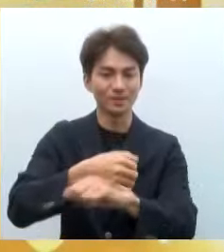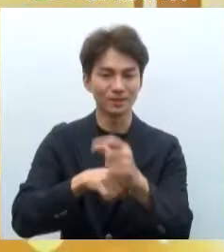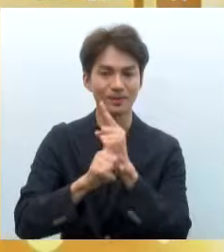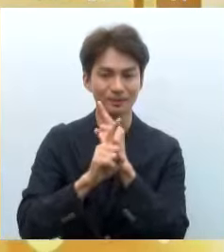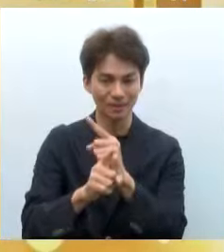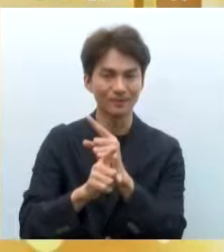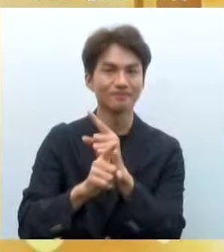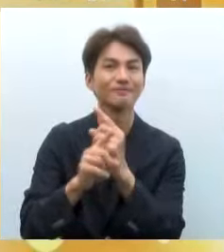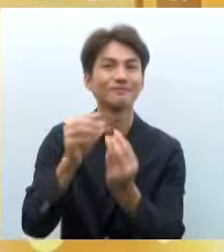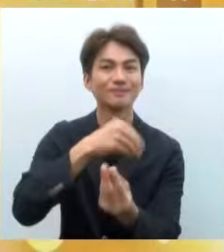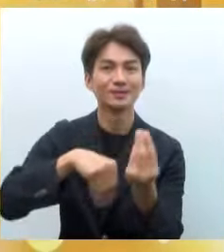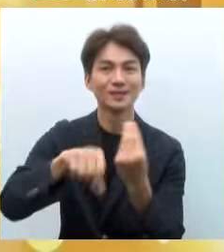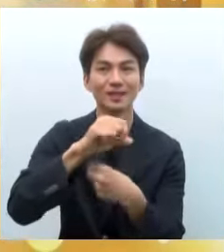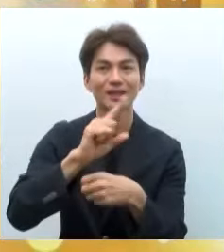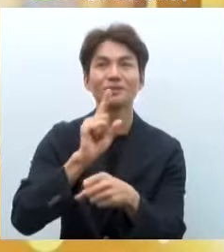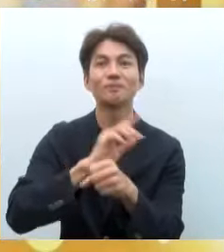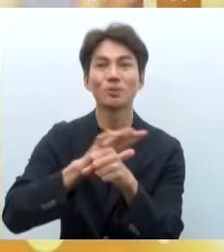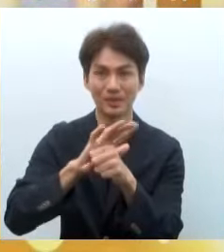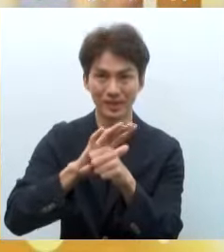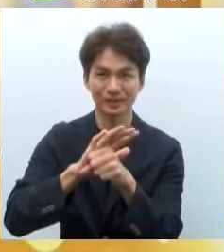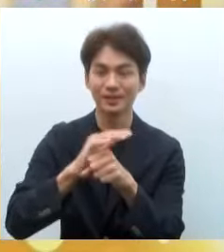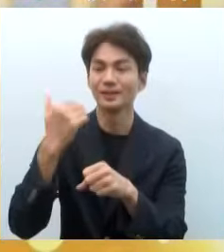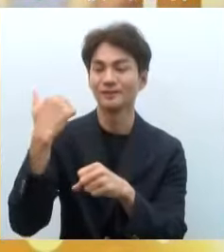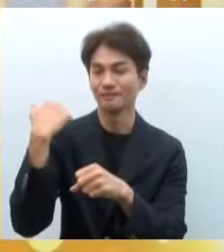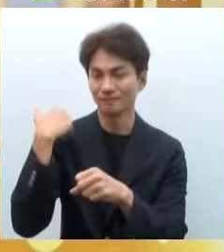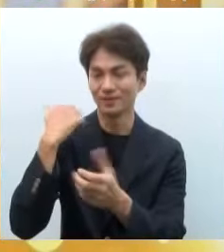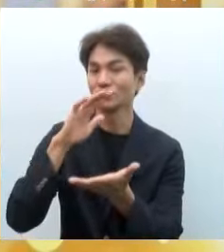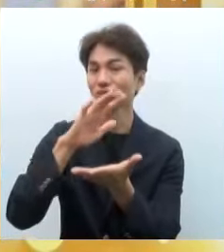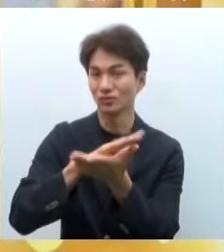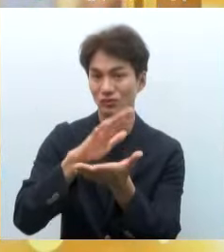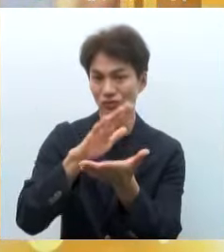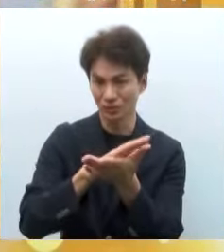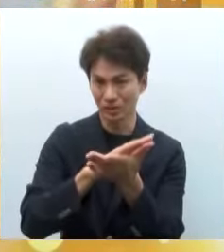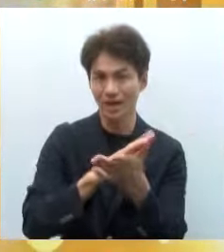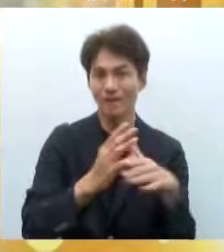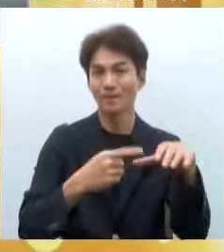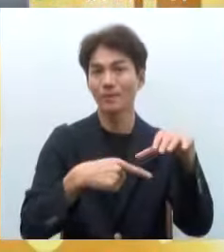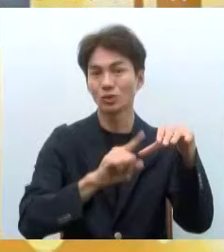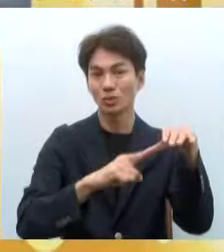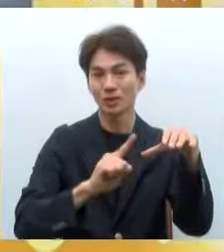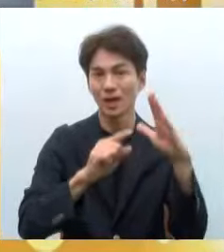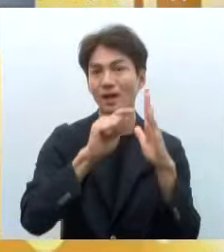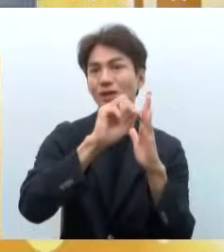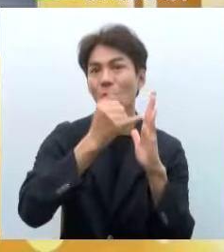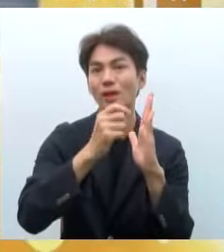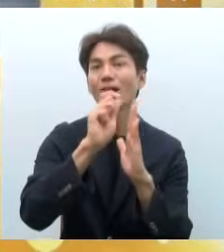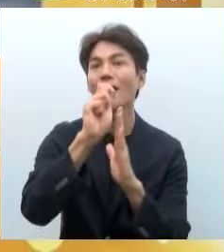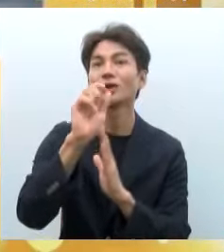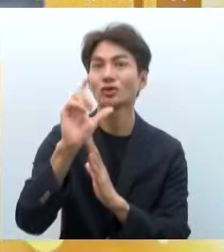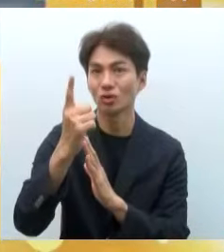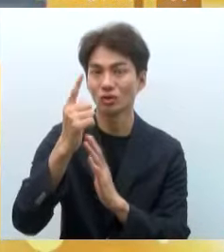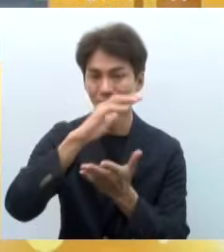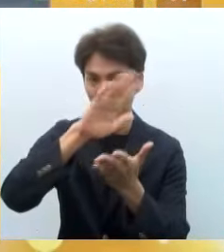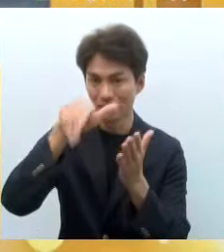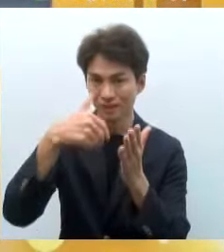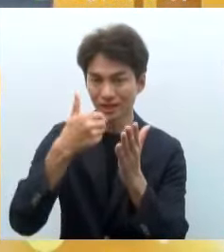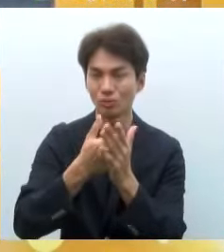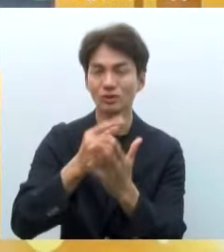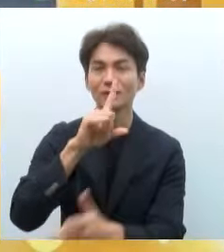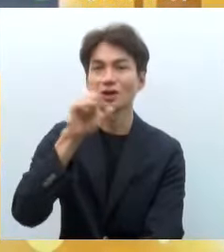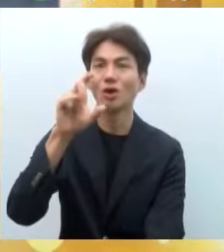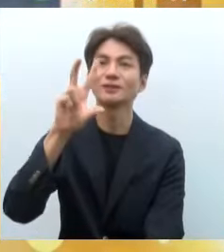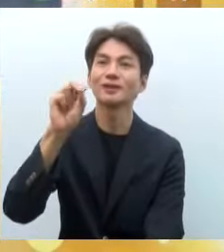จพอเพียงโดยมีสถานศึกษาในสังกัดสำนักงานเขตพื้นที่การศึกษาปฐมศึกษาอ่างทองทั้งสิ้น138โ